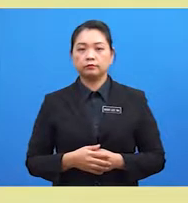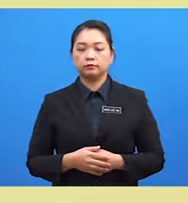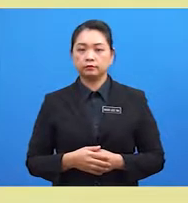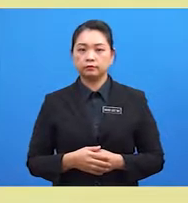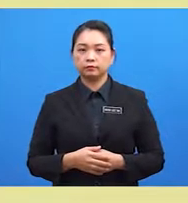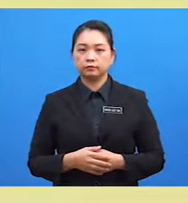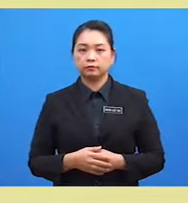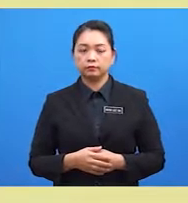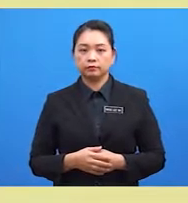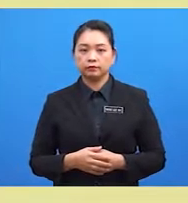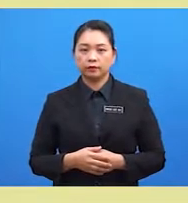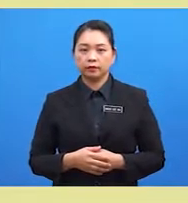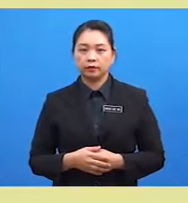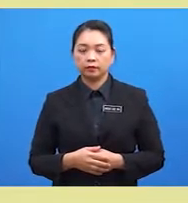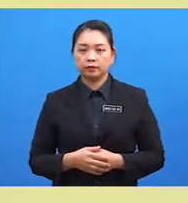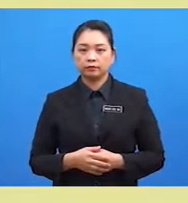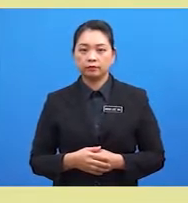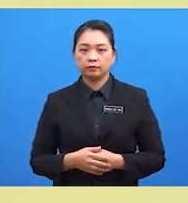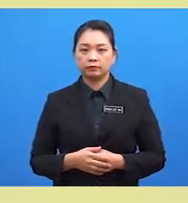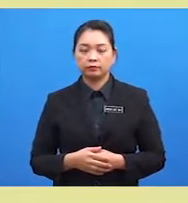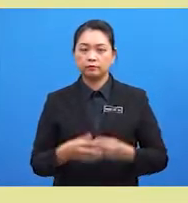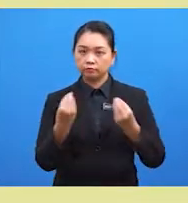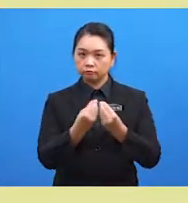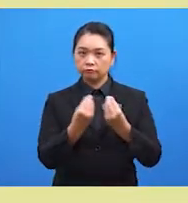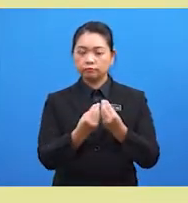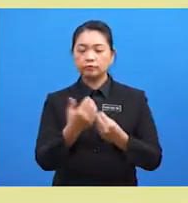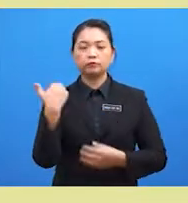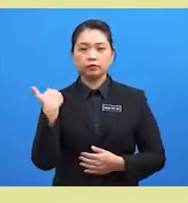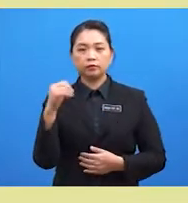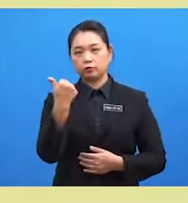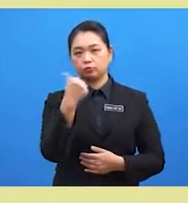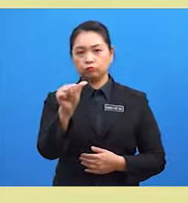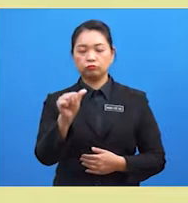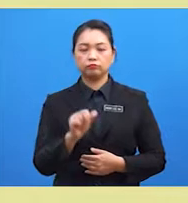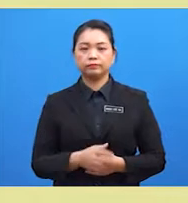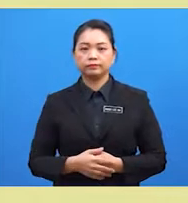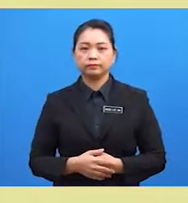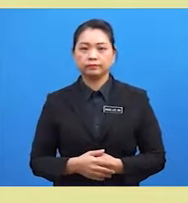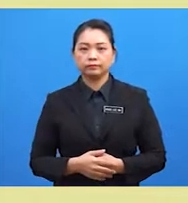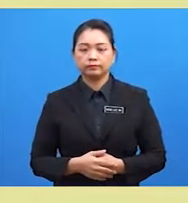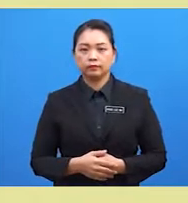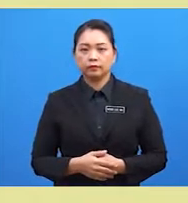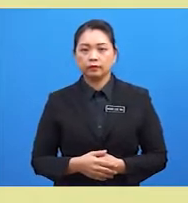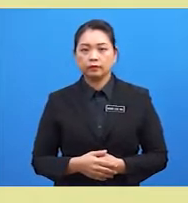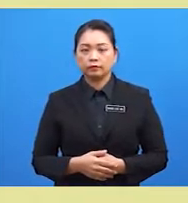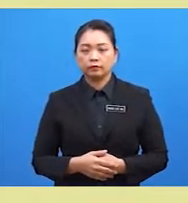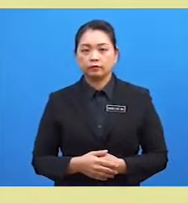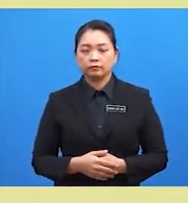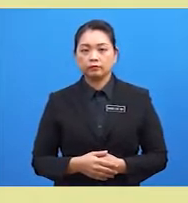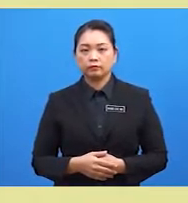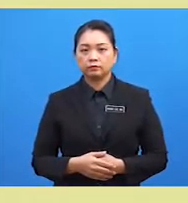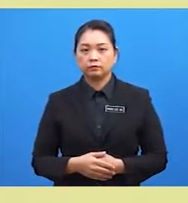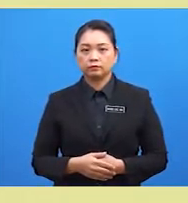suku kata, bilangan suku katanya ialah 10. Dan bentuk syair